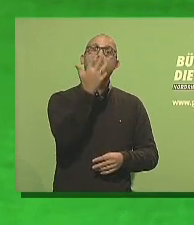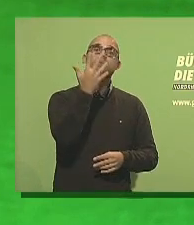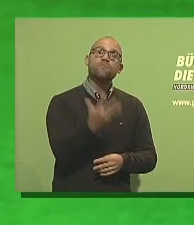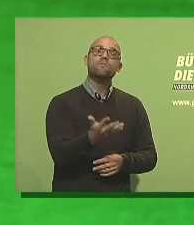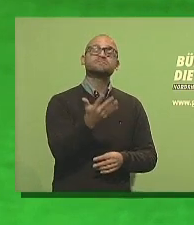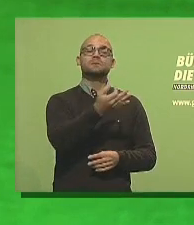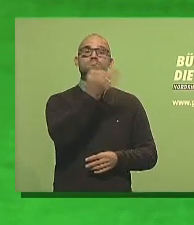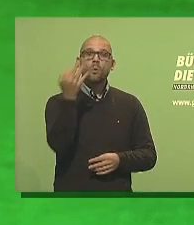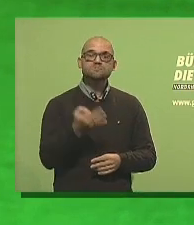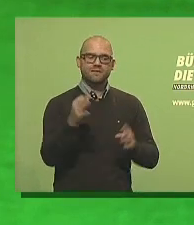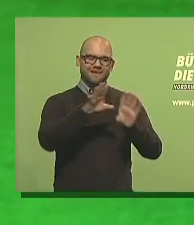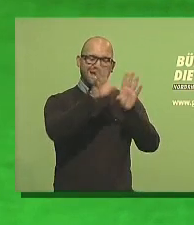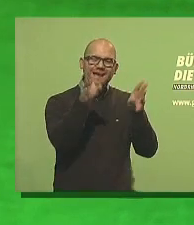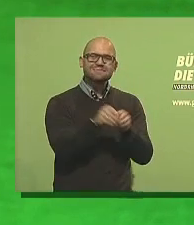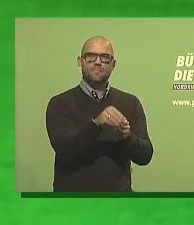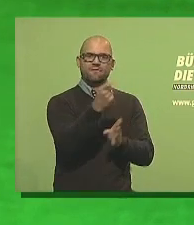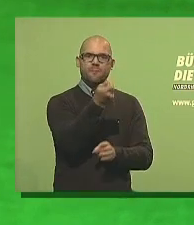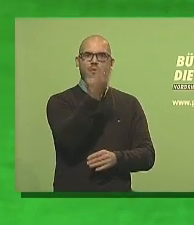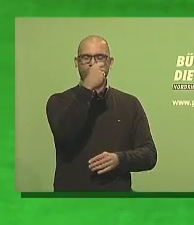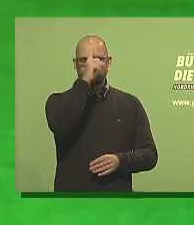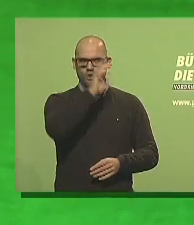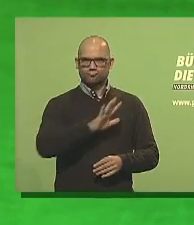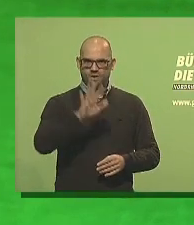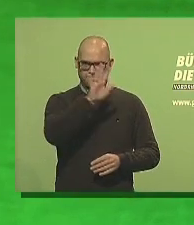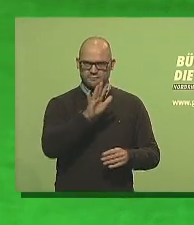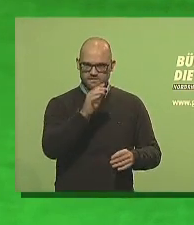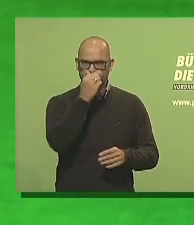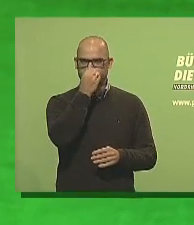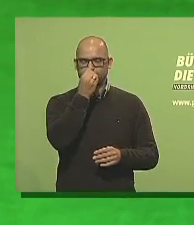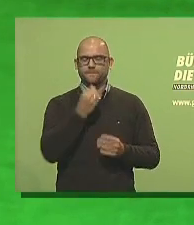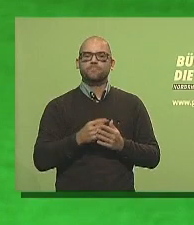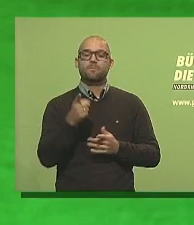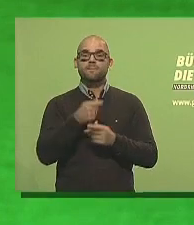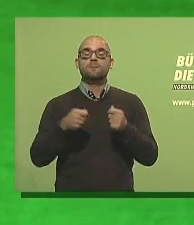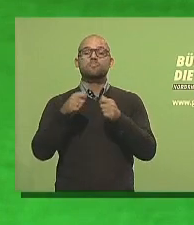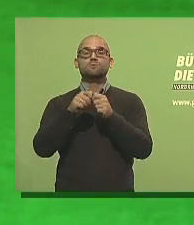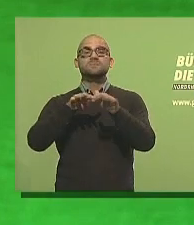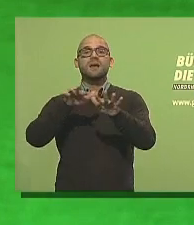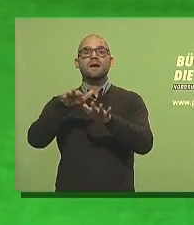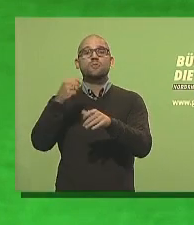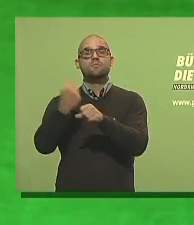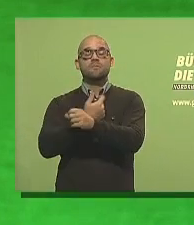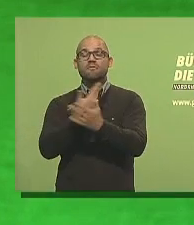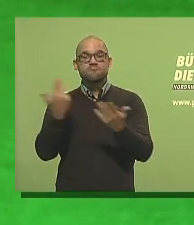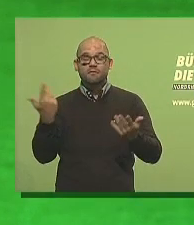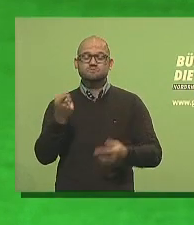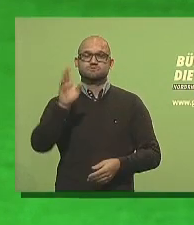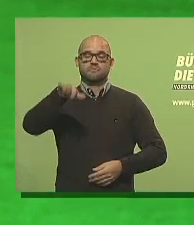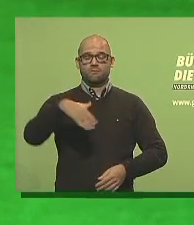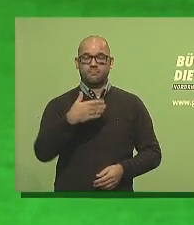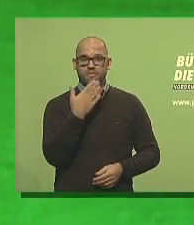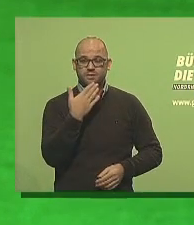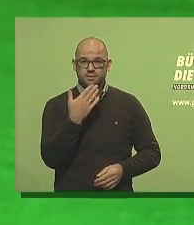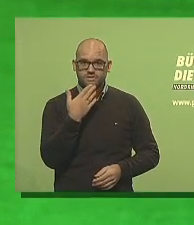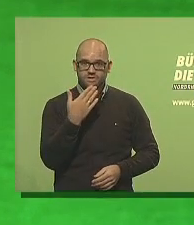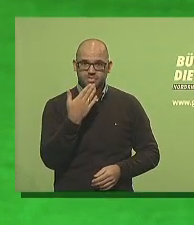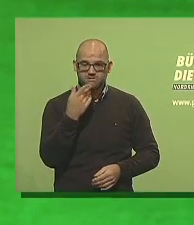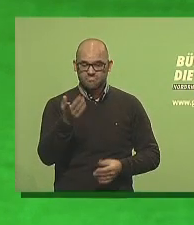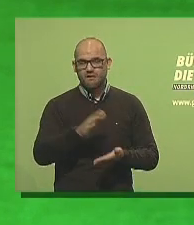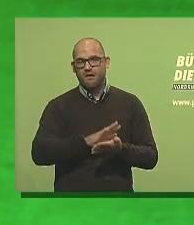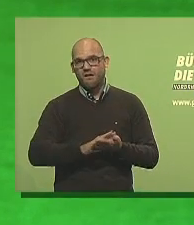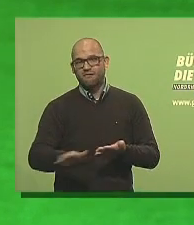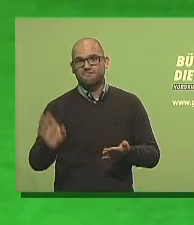starke Schultern können und müssen mehr tragen. Was macht die Bundesregierung? Sehr einfach. Sie streicht